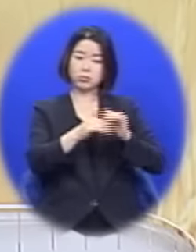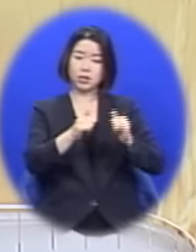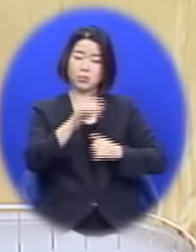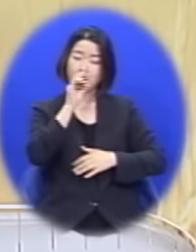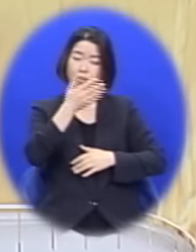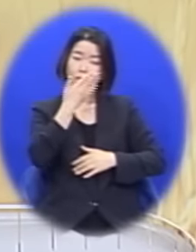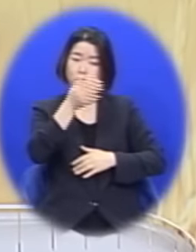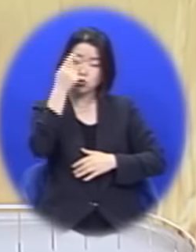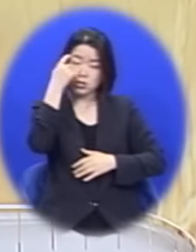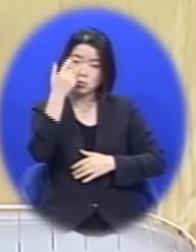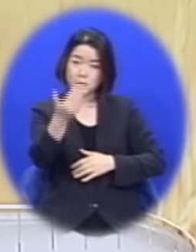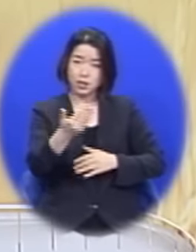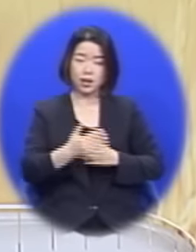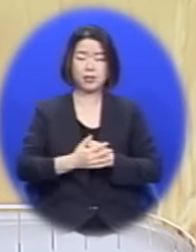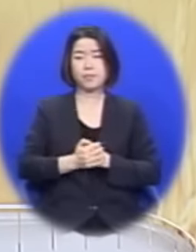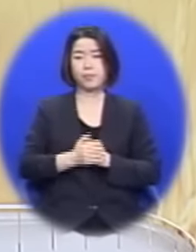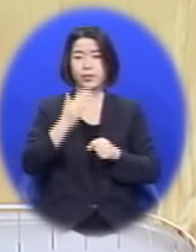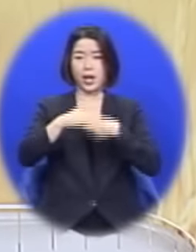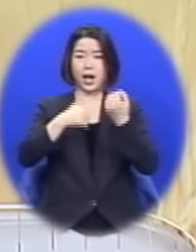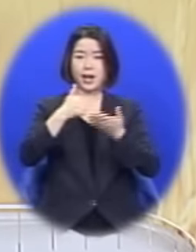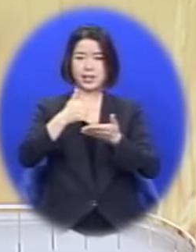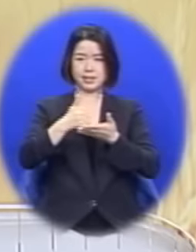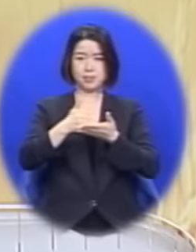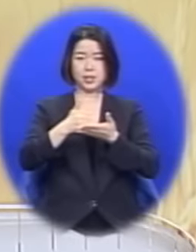수가 있겠습니까? 하나님이